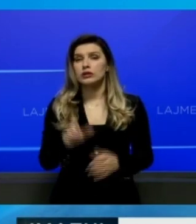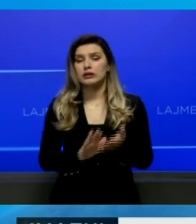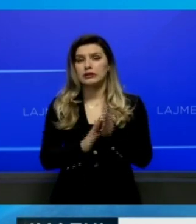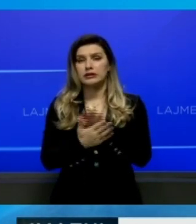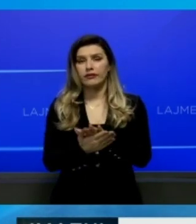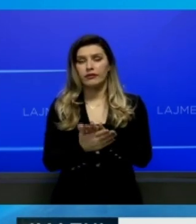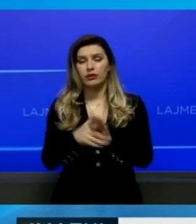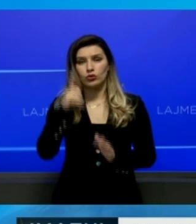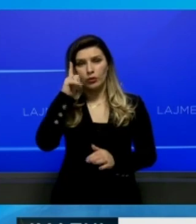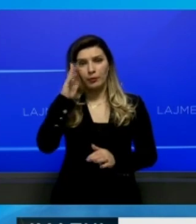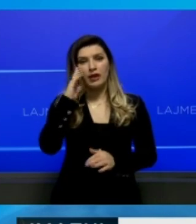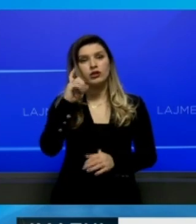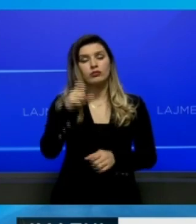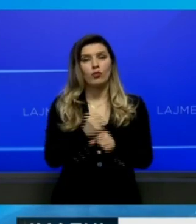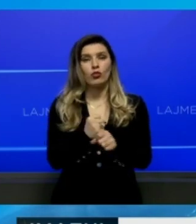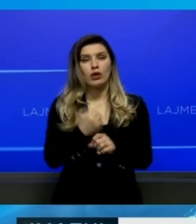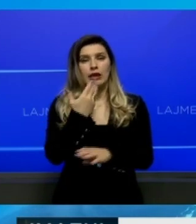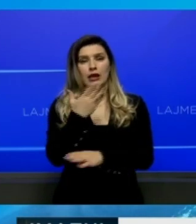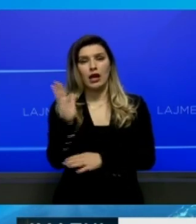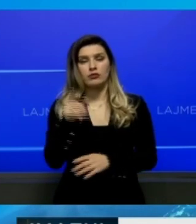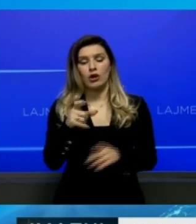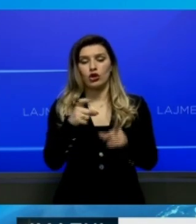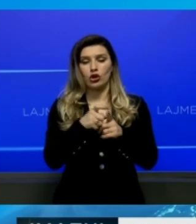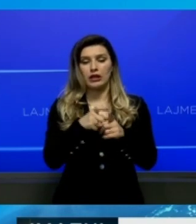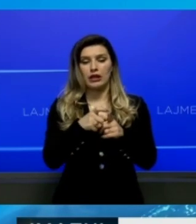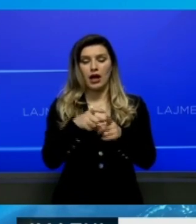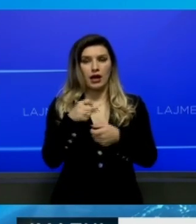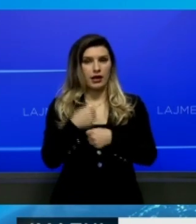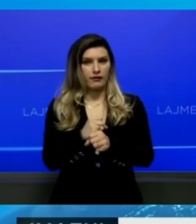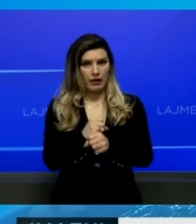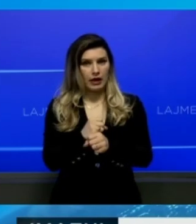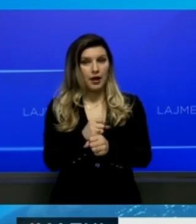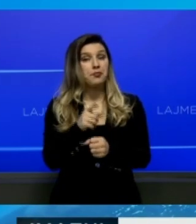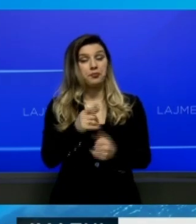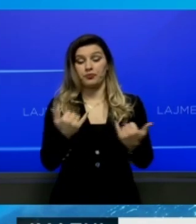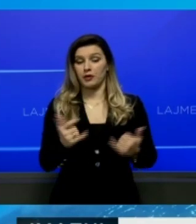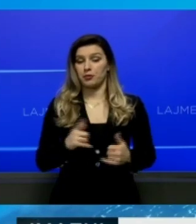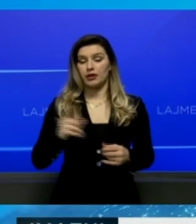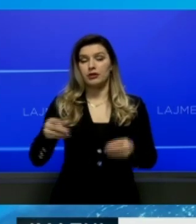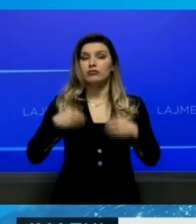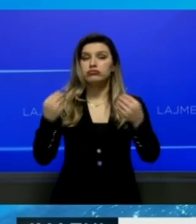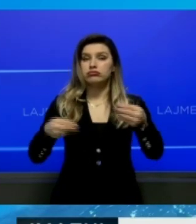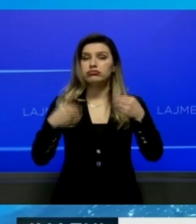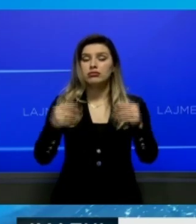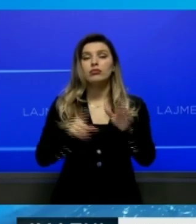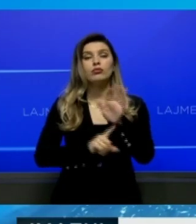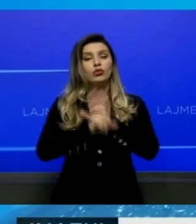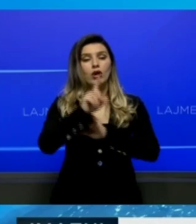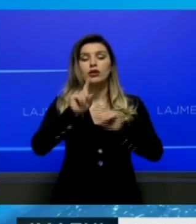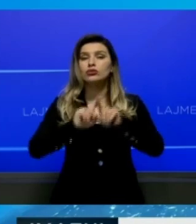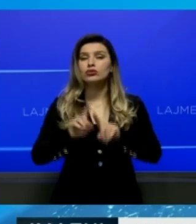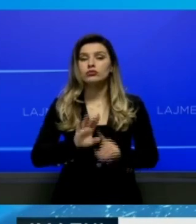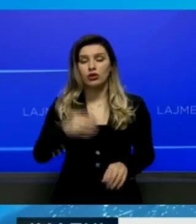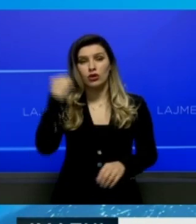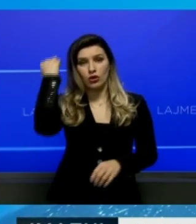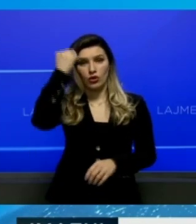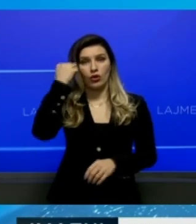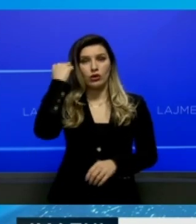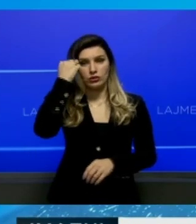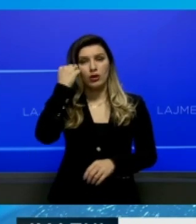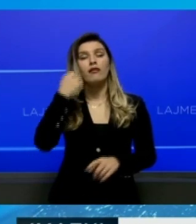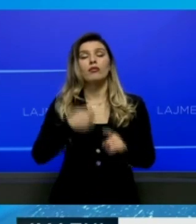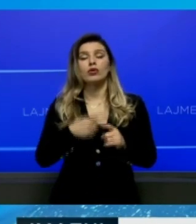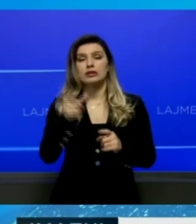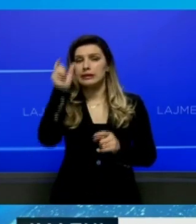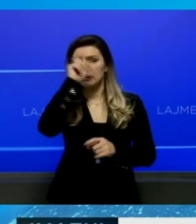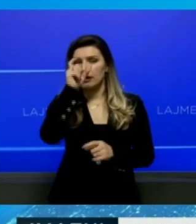kryeministria dhe ministra e punëve të jashtme dhe diasporës Donika Gërvalla. Ajo pritet të flasë rreth progresit të arritur në vend, qasjes së Serbisë